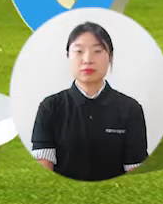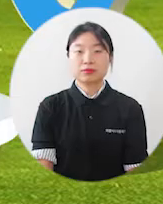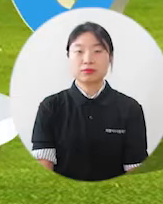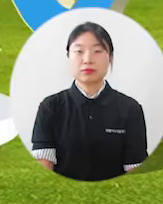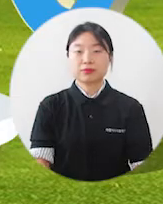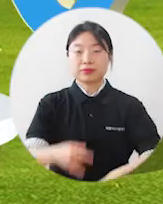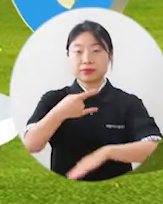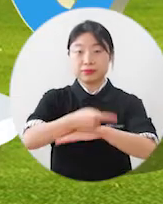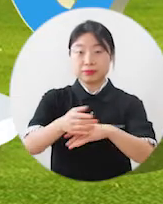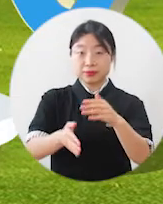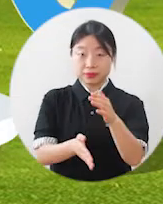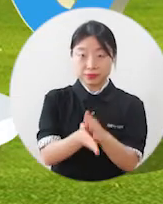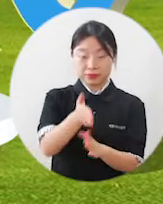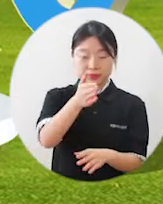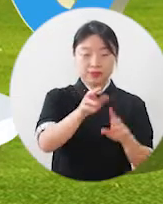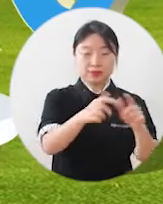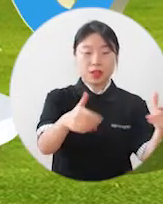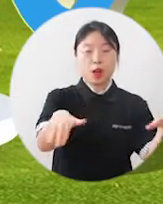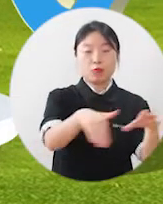의왕시